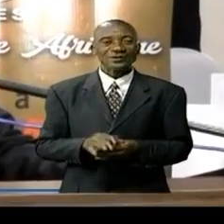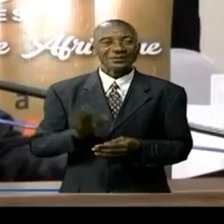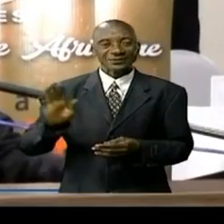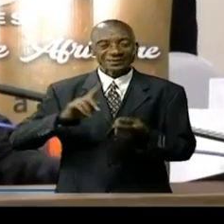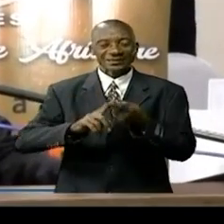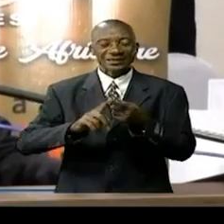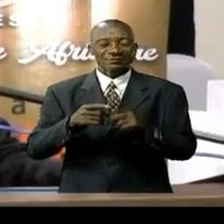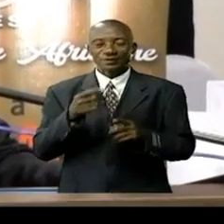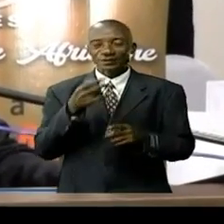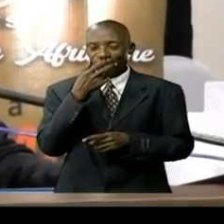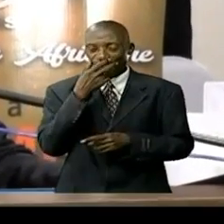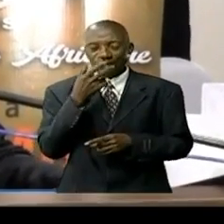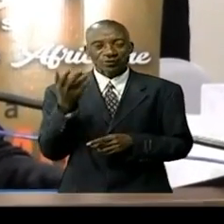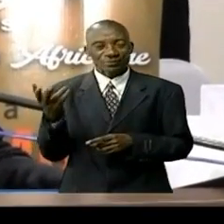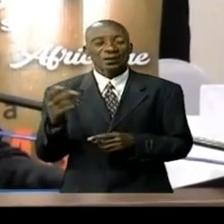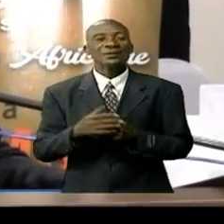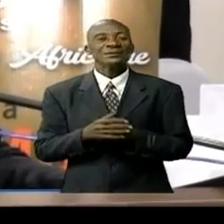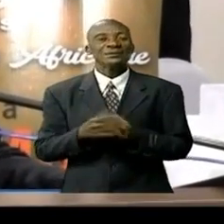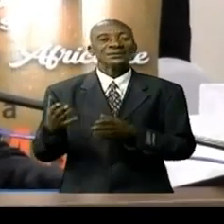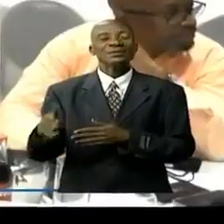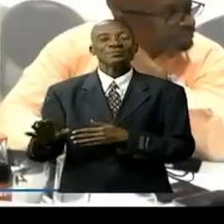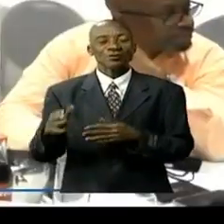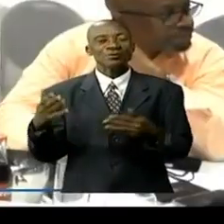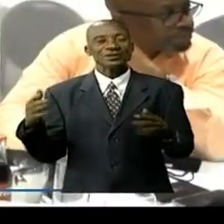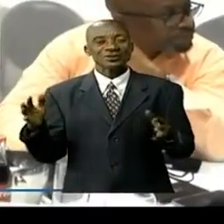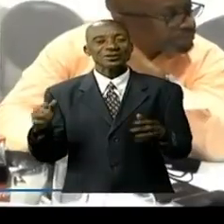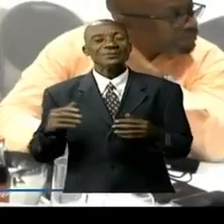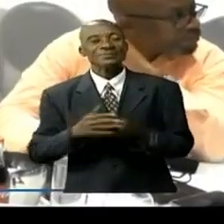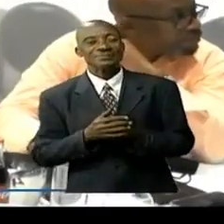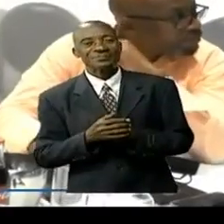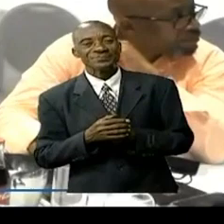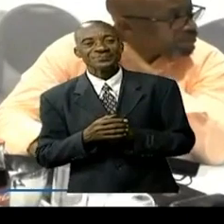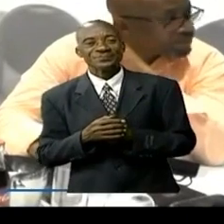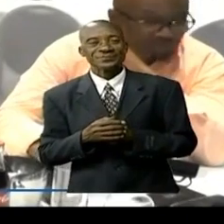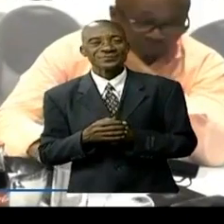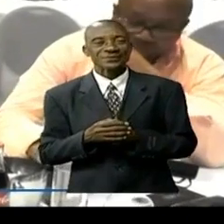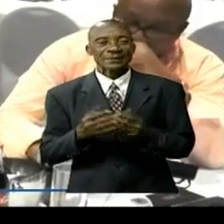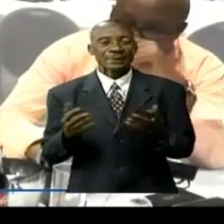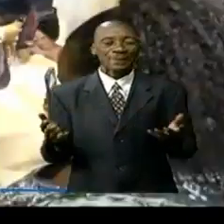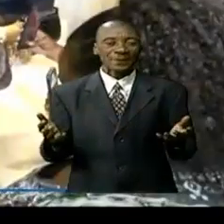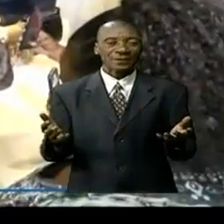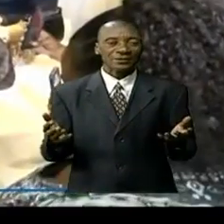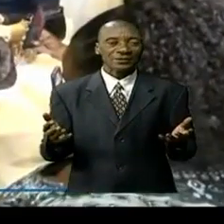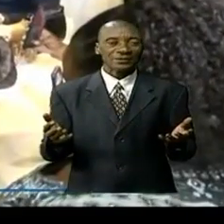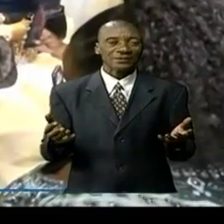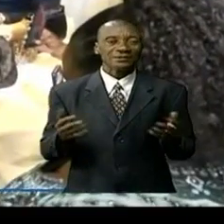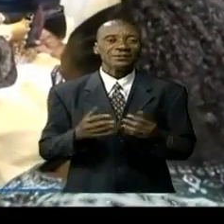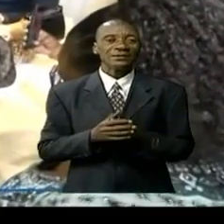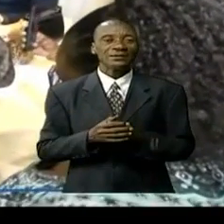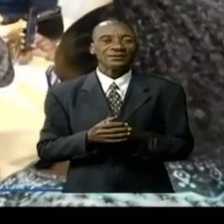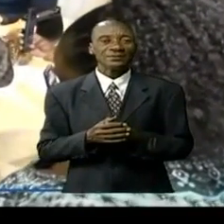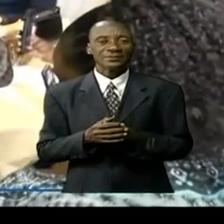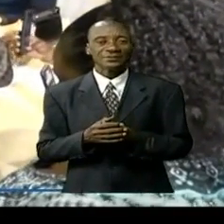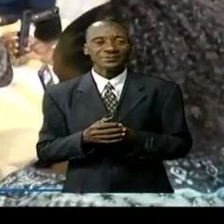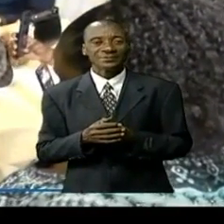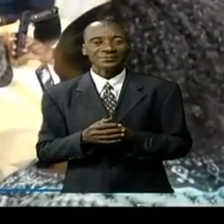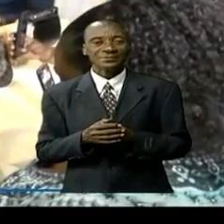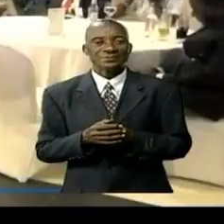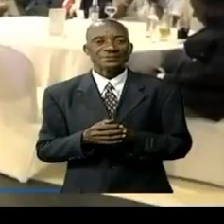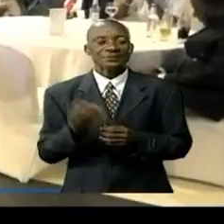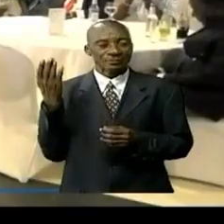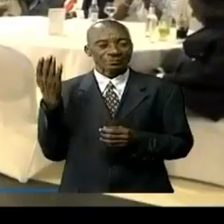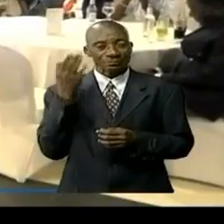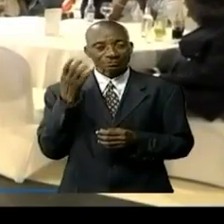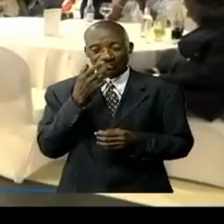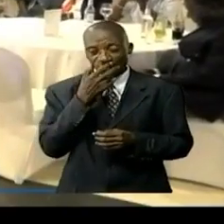de la musique congolaise est assuré, estime ceux-là qui ont été bercés musicalement durant leur enfance par ces grands baobabs de la musique